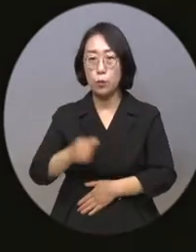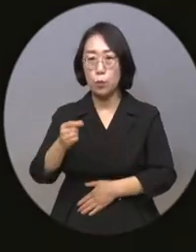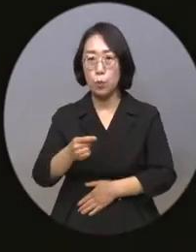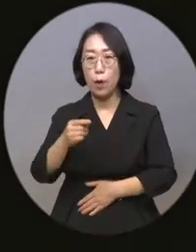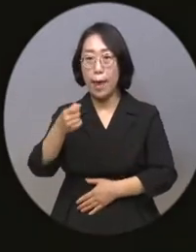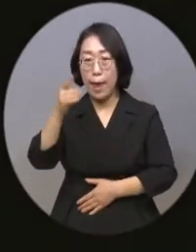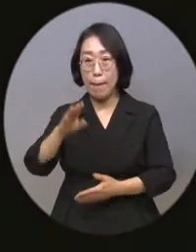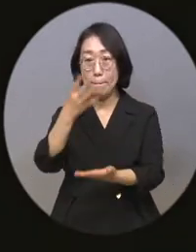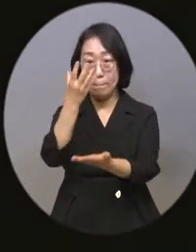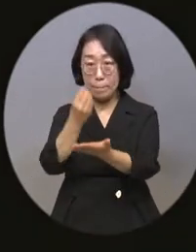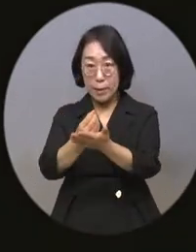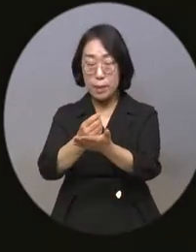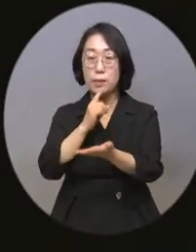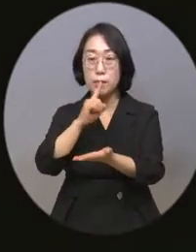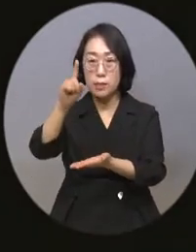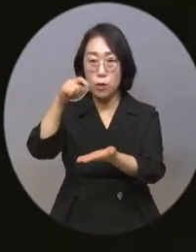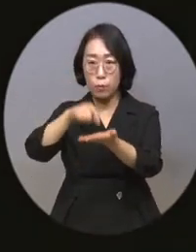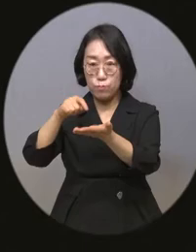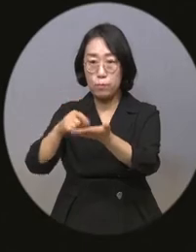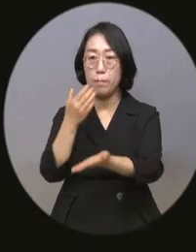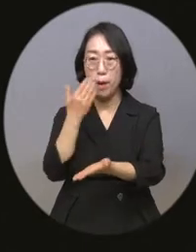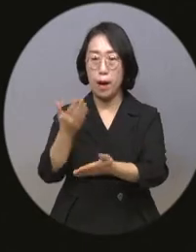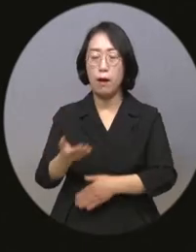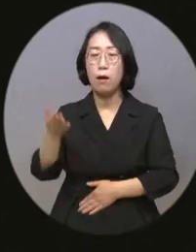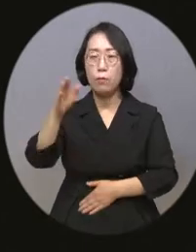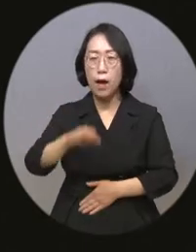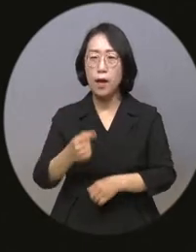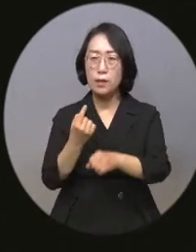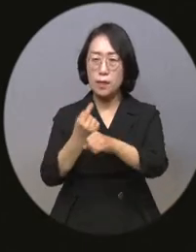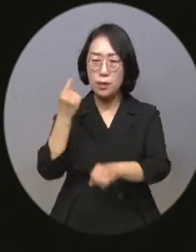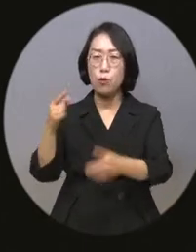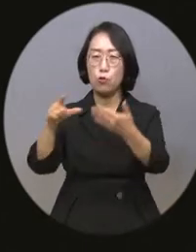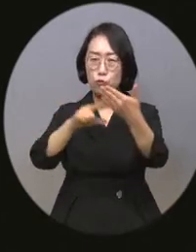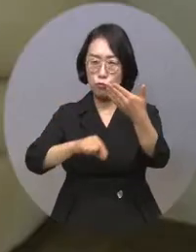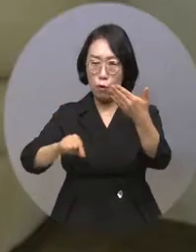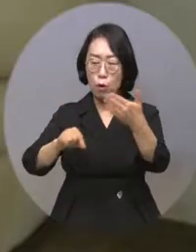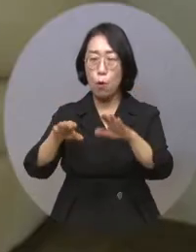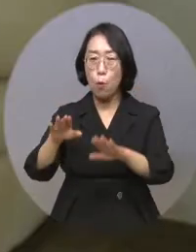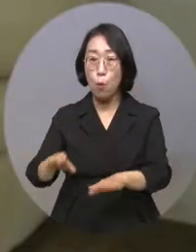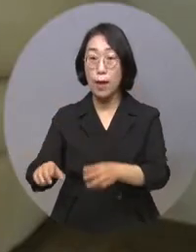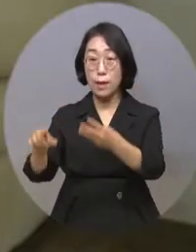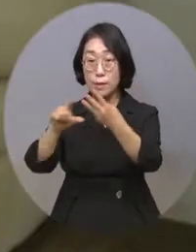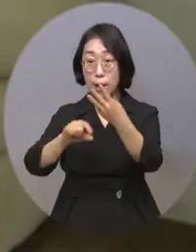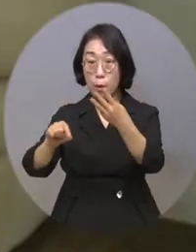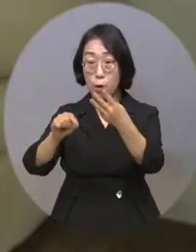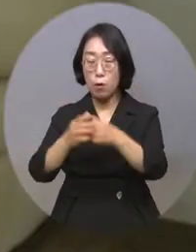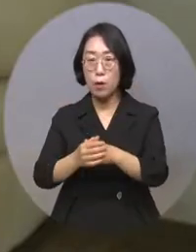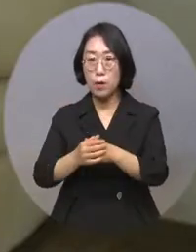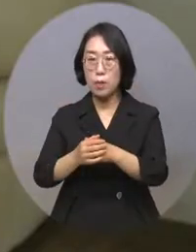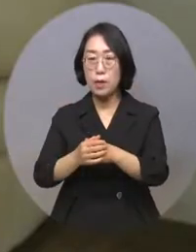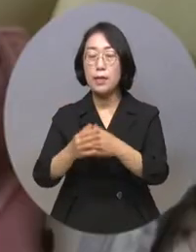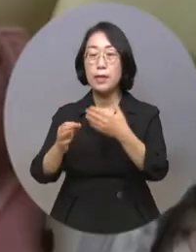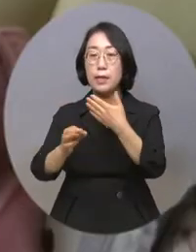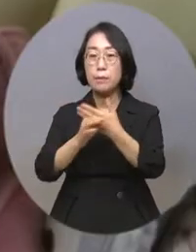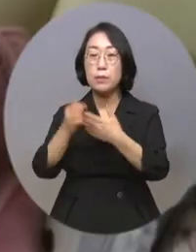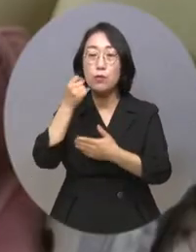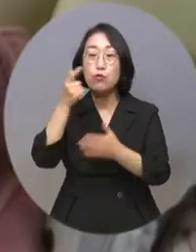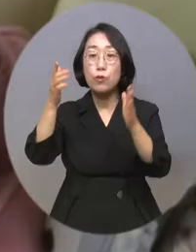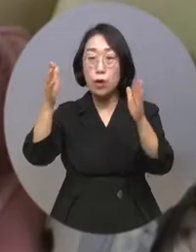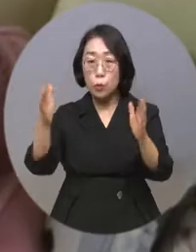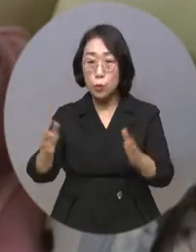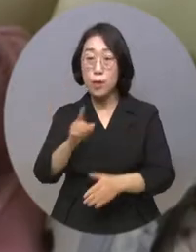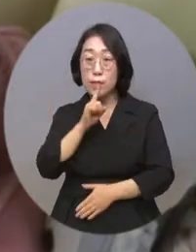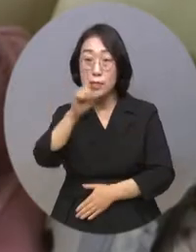앱에서 신청할 수 있습니다. 다만 지난해 9월 또는 올해 3월에 장려금 반기 신청을